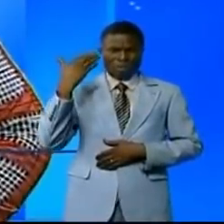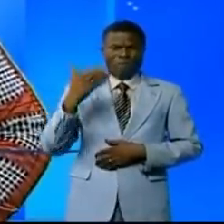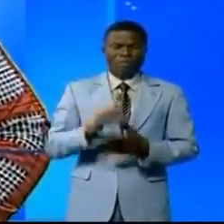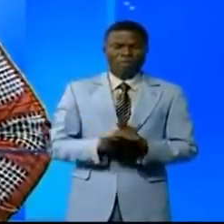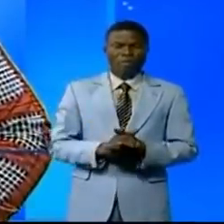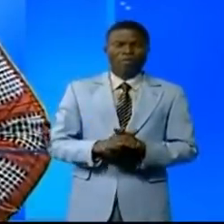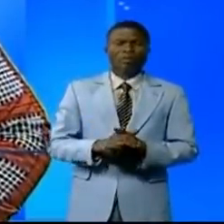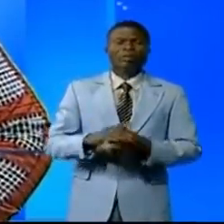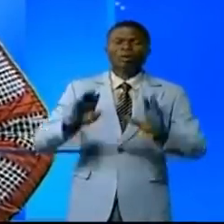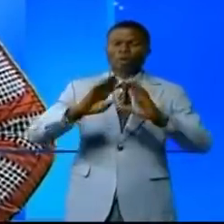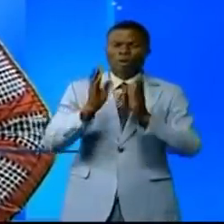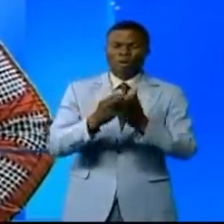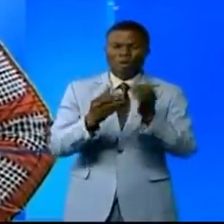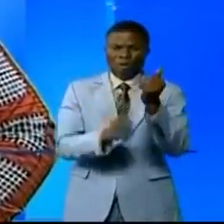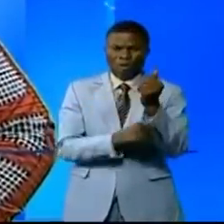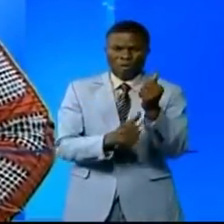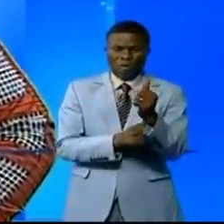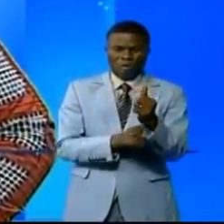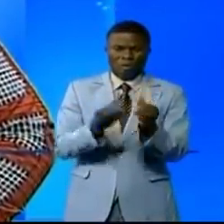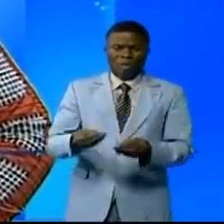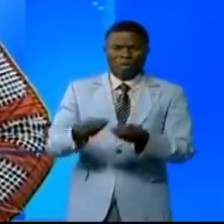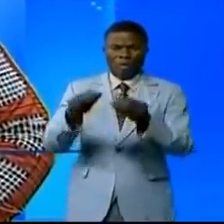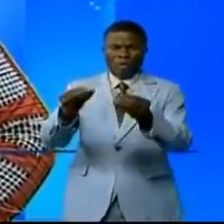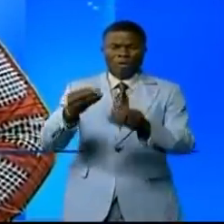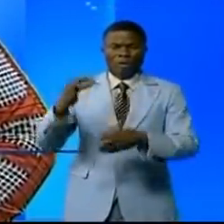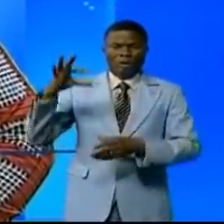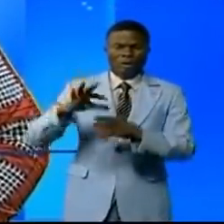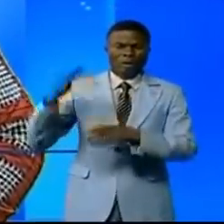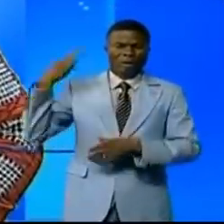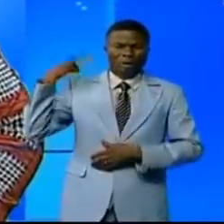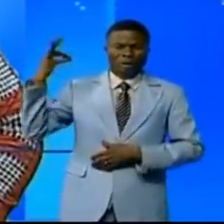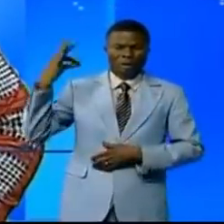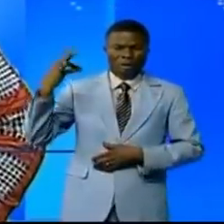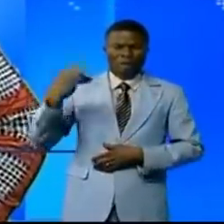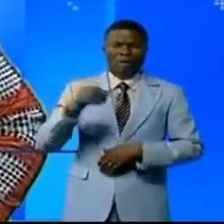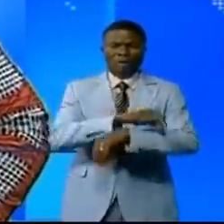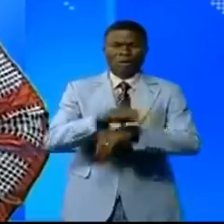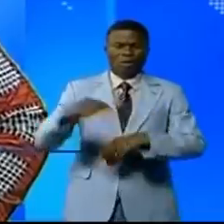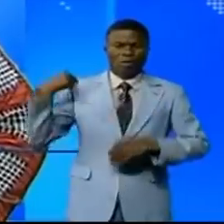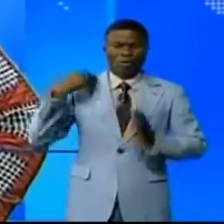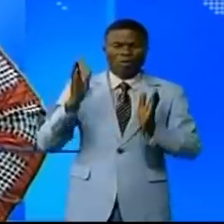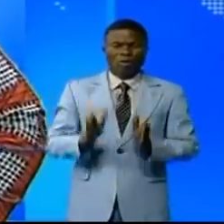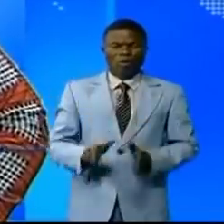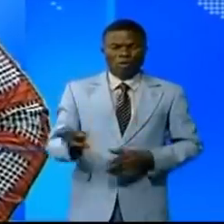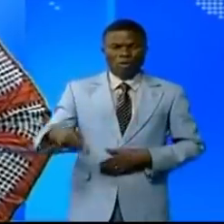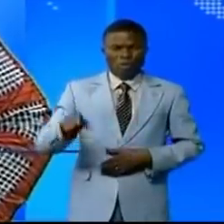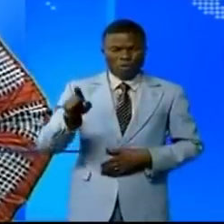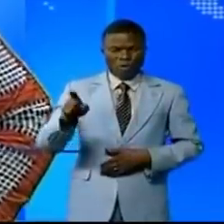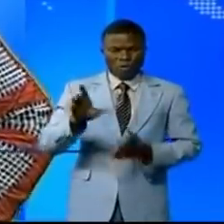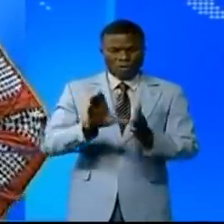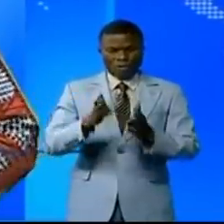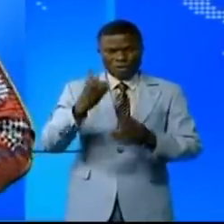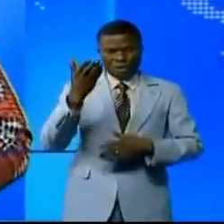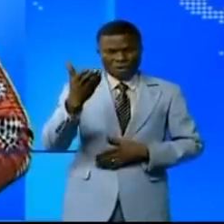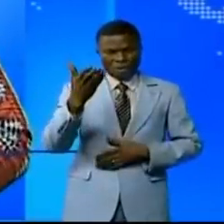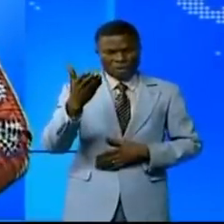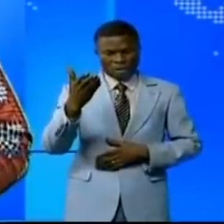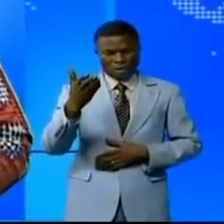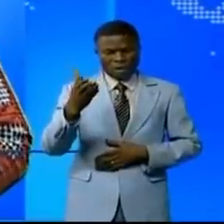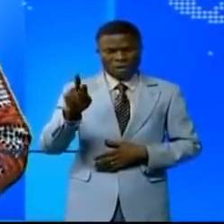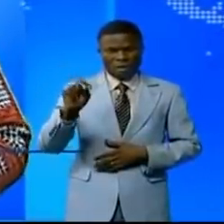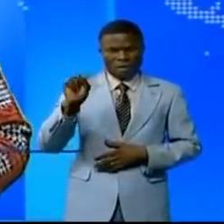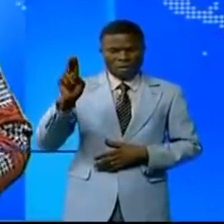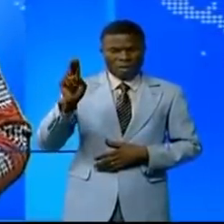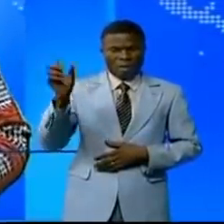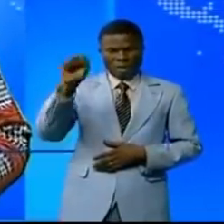Sankourou a enregistré le dépôt de candidature au gouvernorat de l'honorable Dieudonné Tassé Mwitutukal. C'est un reportage de la RTNC